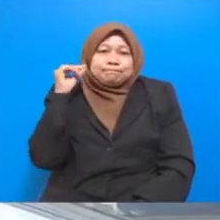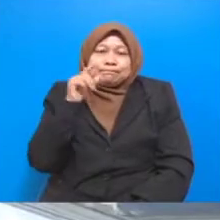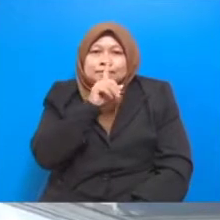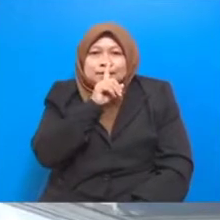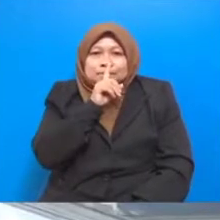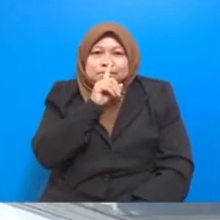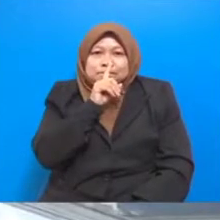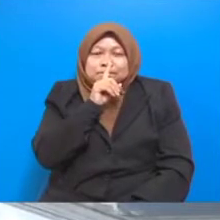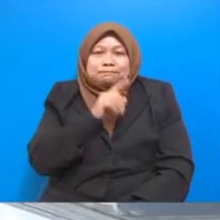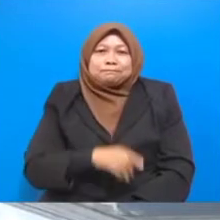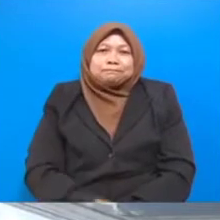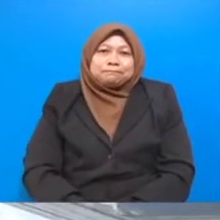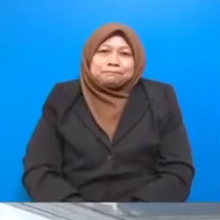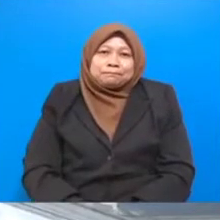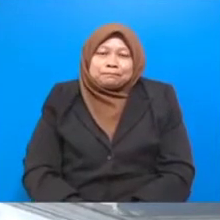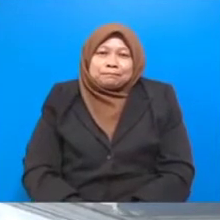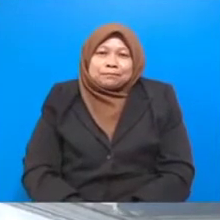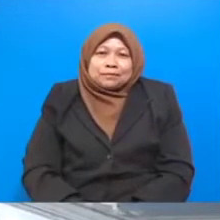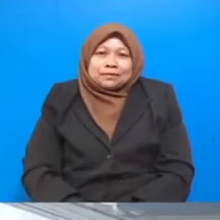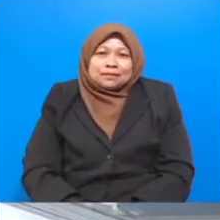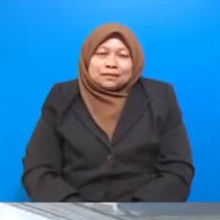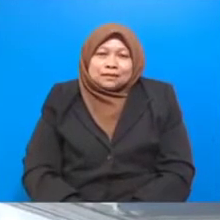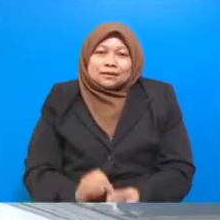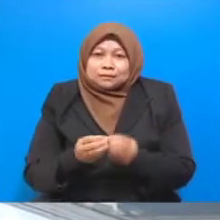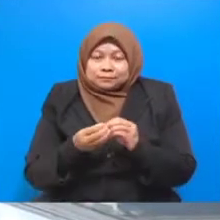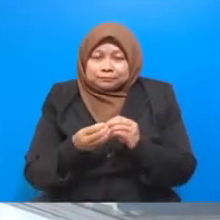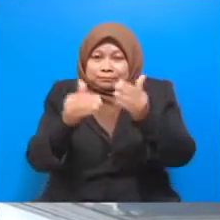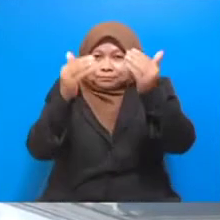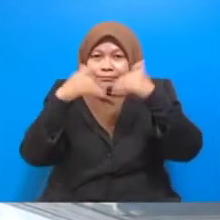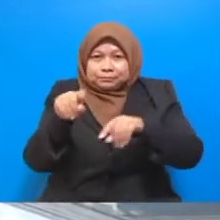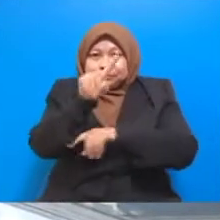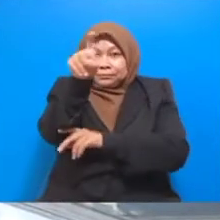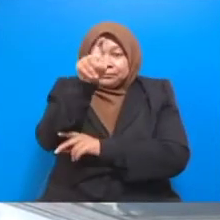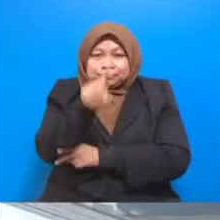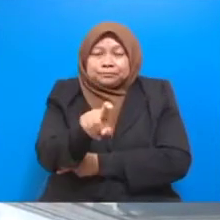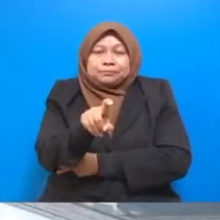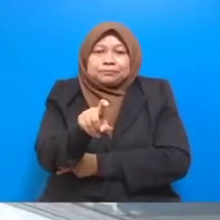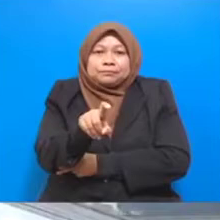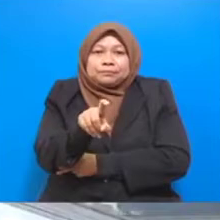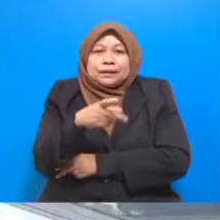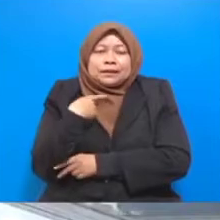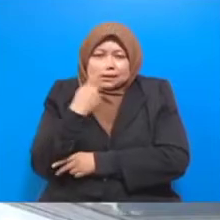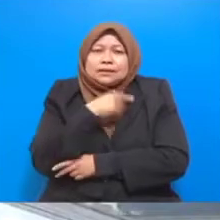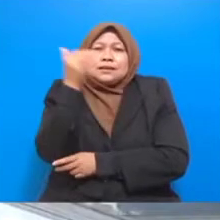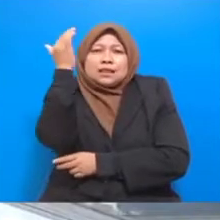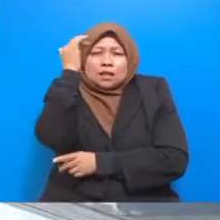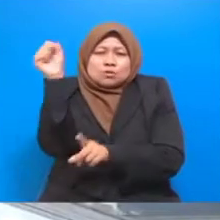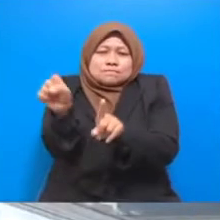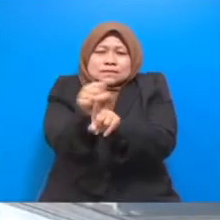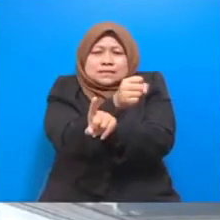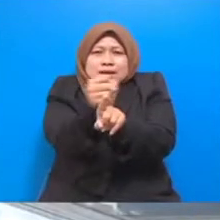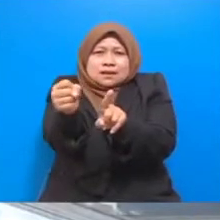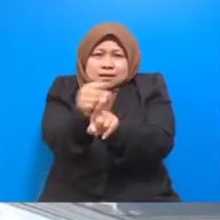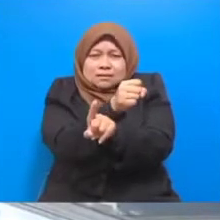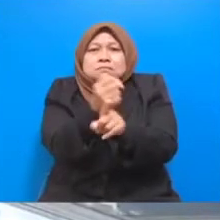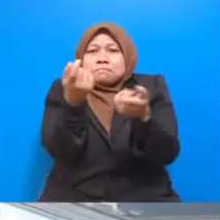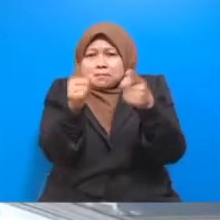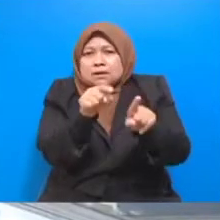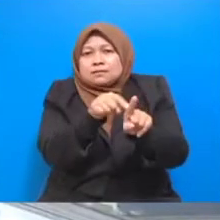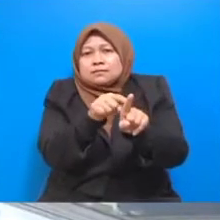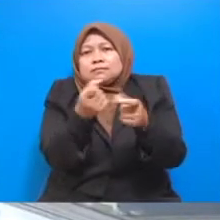diambilnya saat soalnya saya seharusnyalah kita tahu penderaan itu berlaku